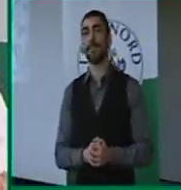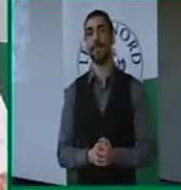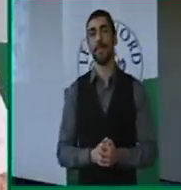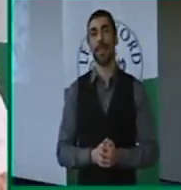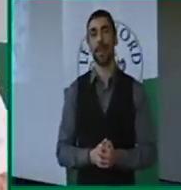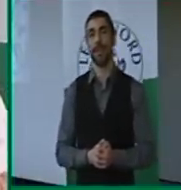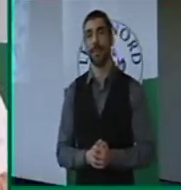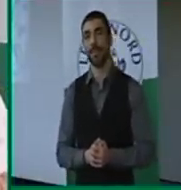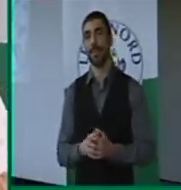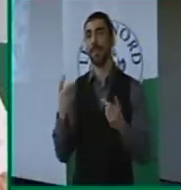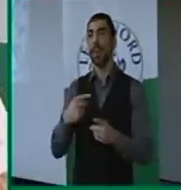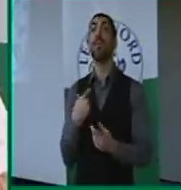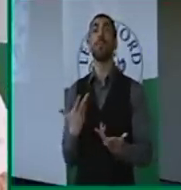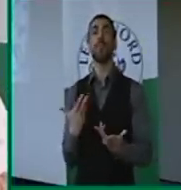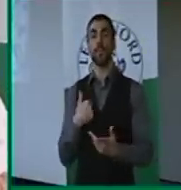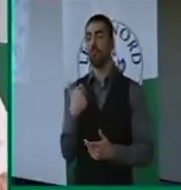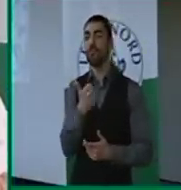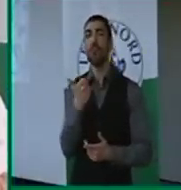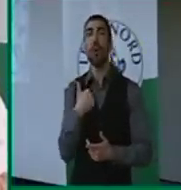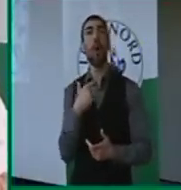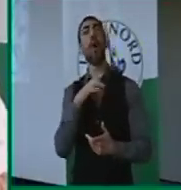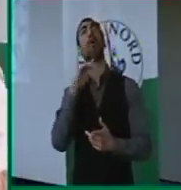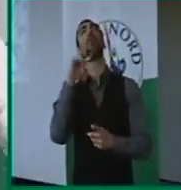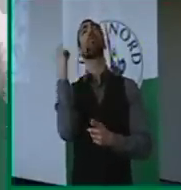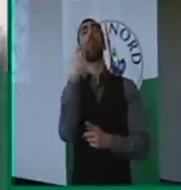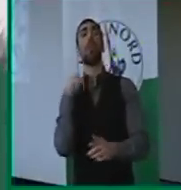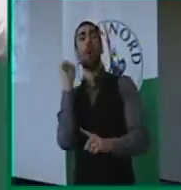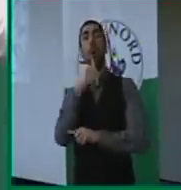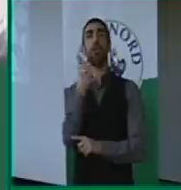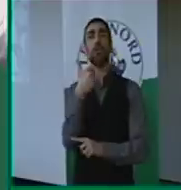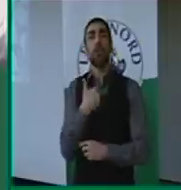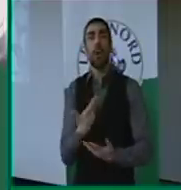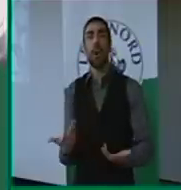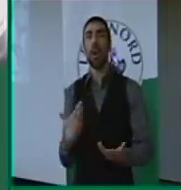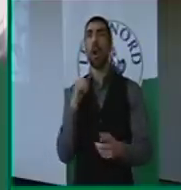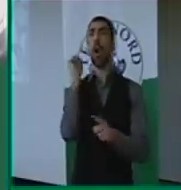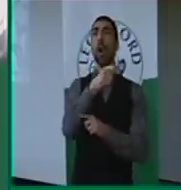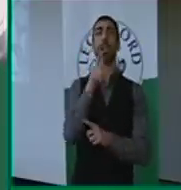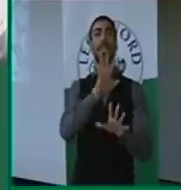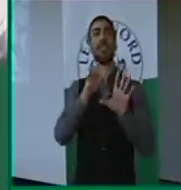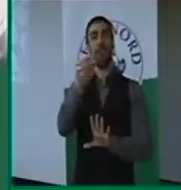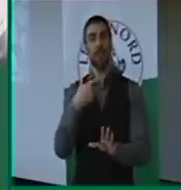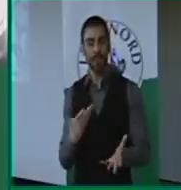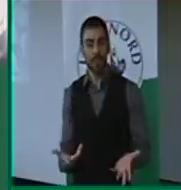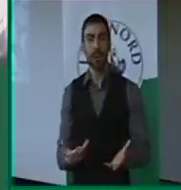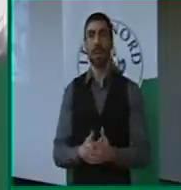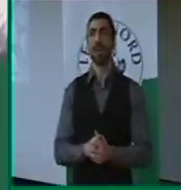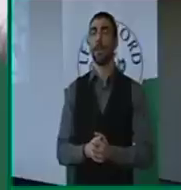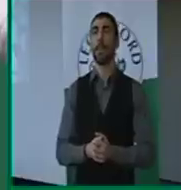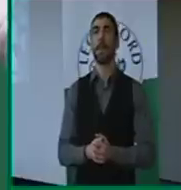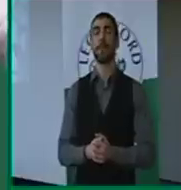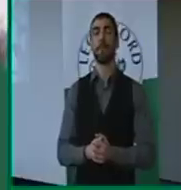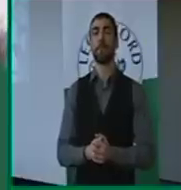questo siamo soli siamo soli contro tutti siamo soli contro l'informazione